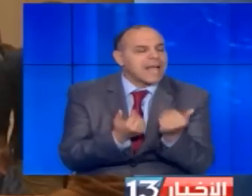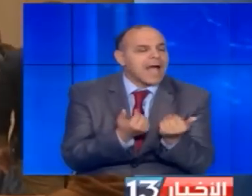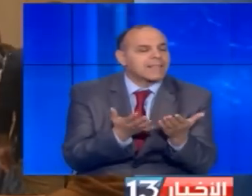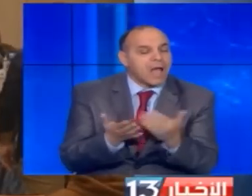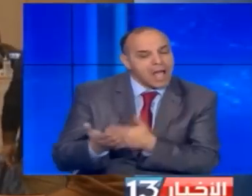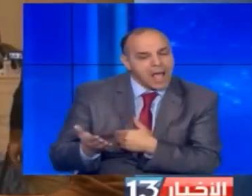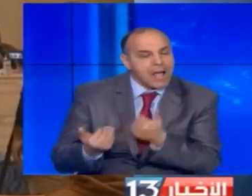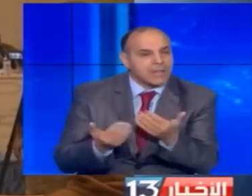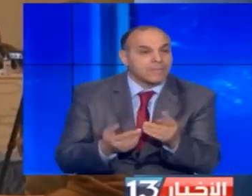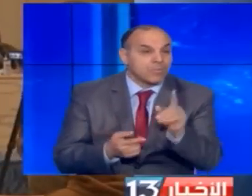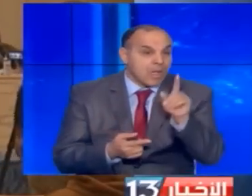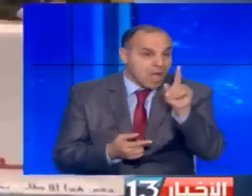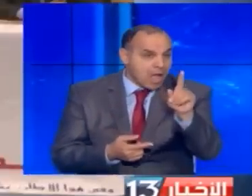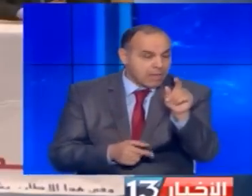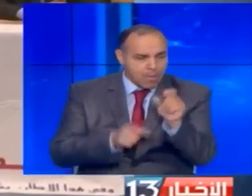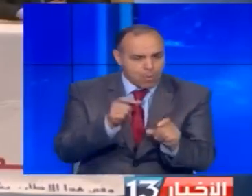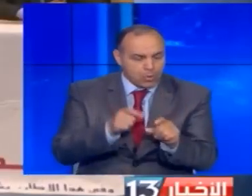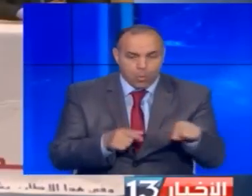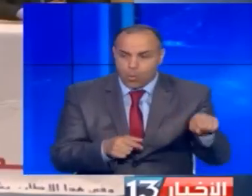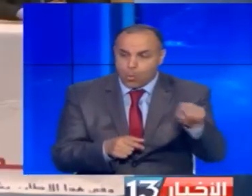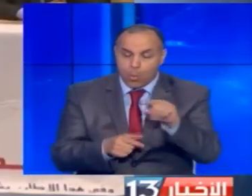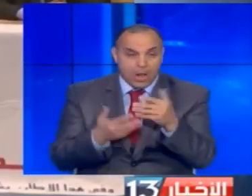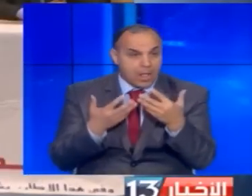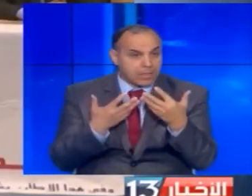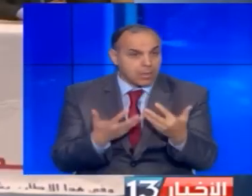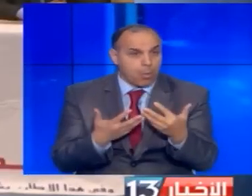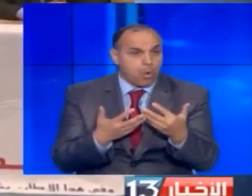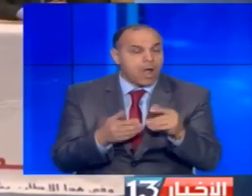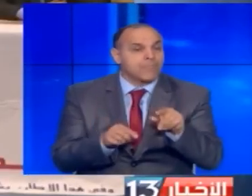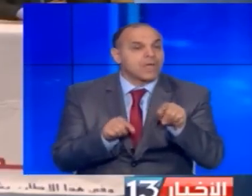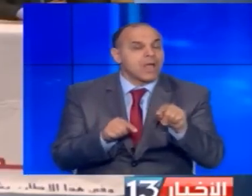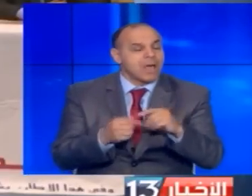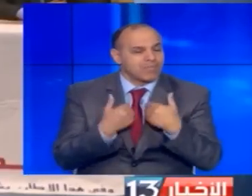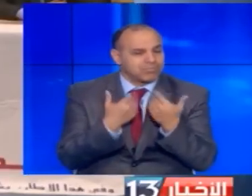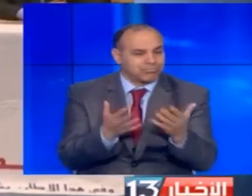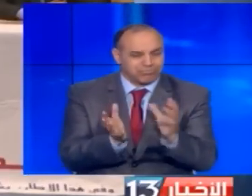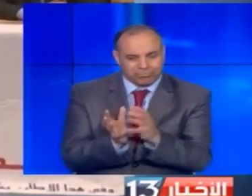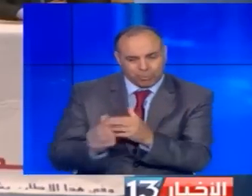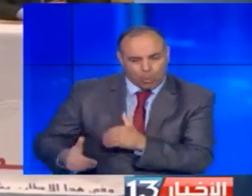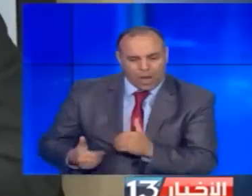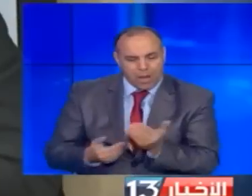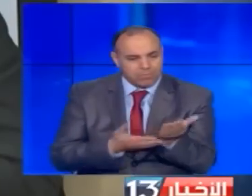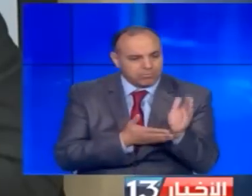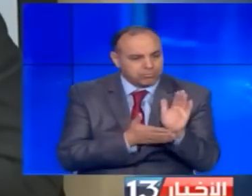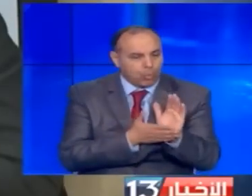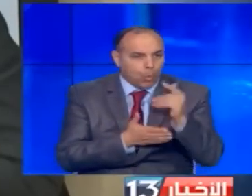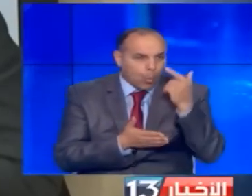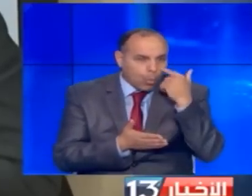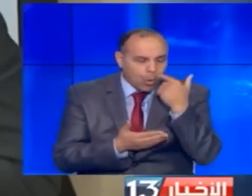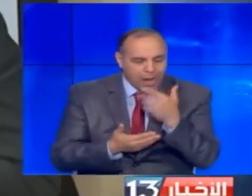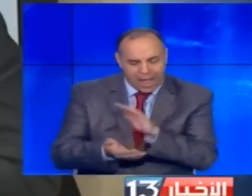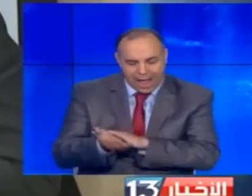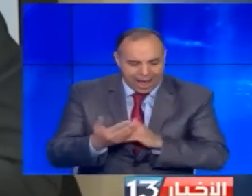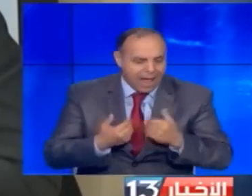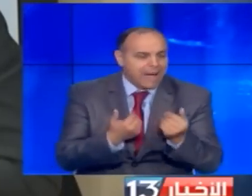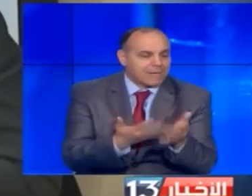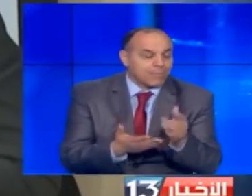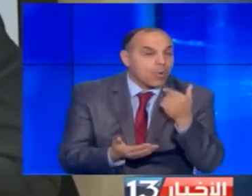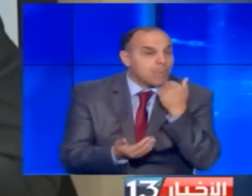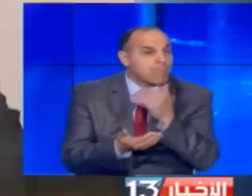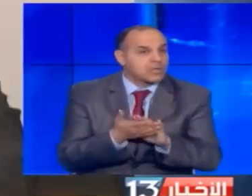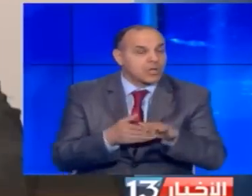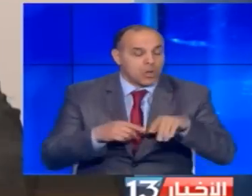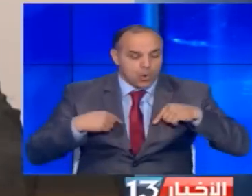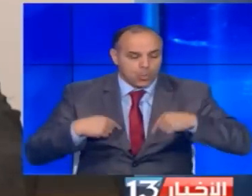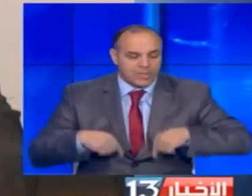وخلال ويبلغ عدد المواطنين الحاملين لتدوينة متبرع في بطاقة تعريفهم حول التبرع بالأعضاء، أكد